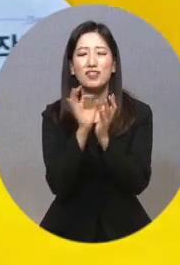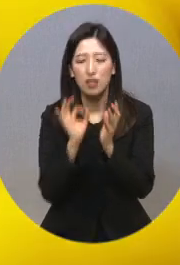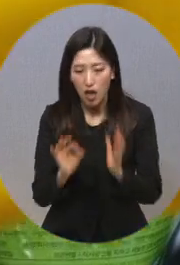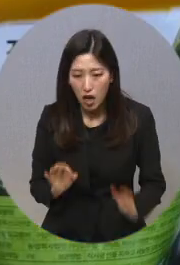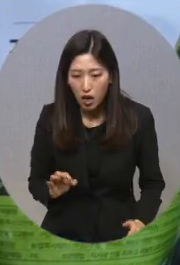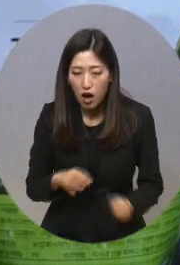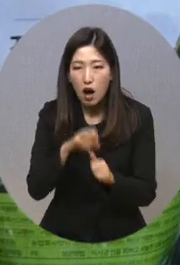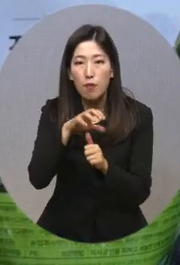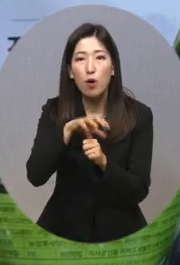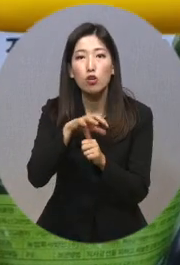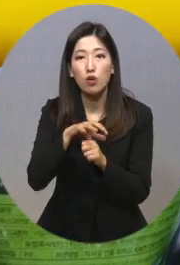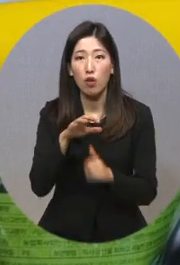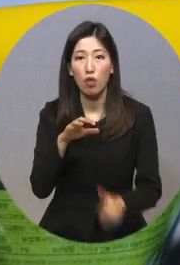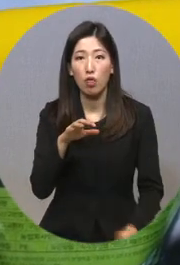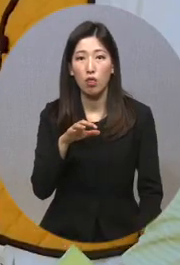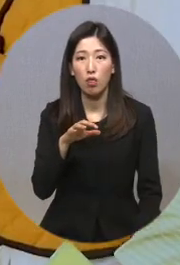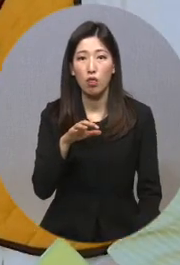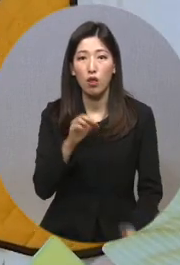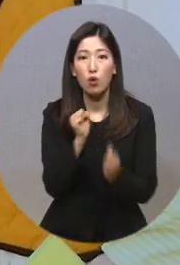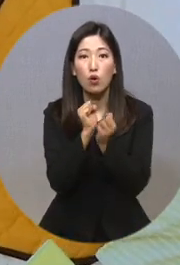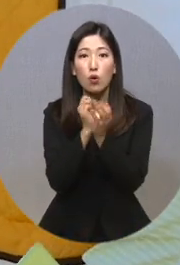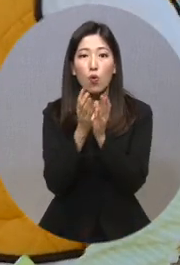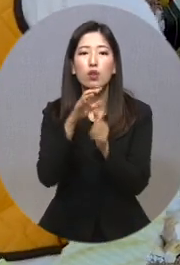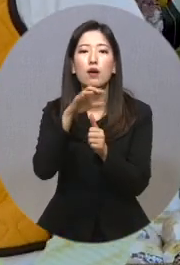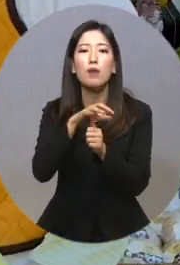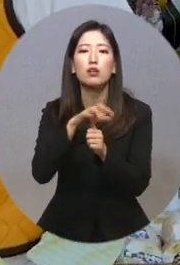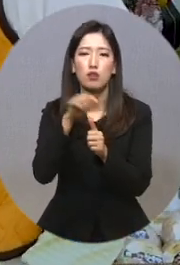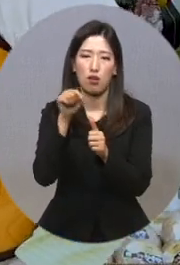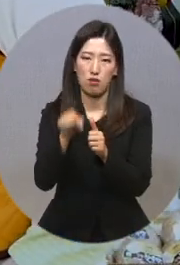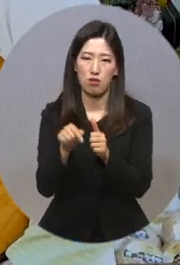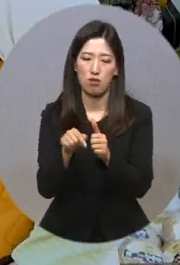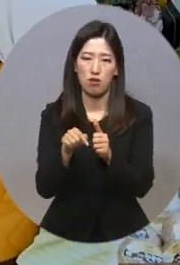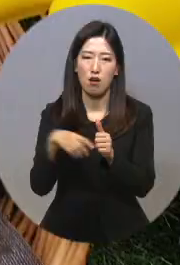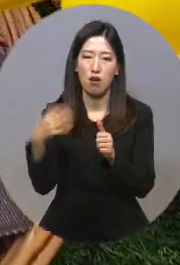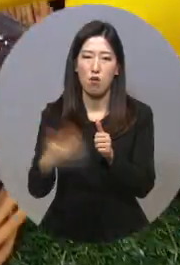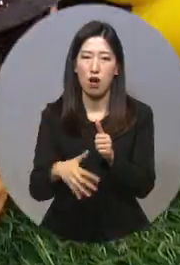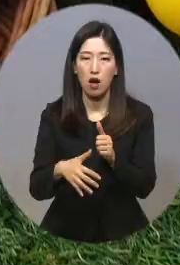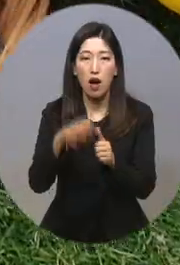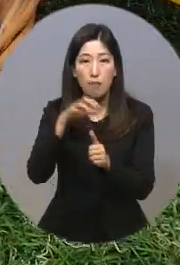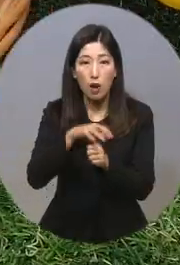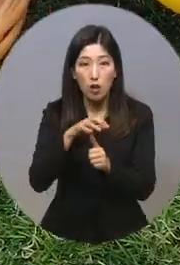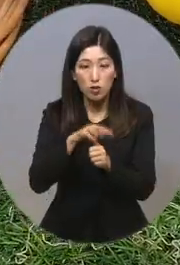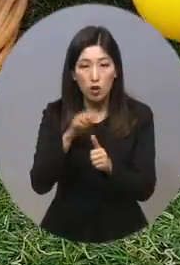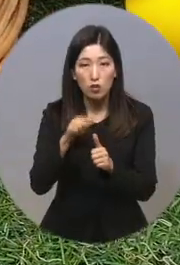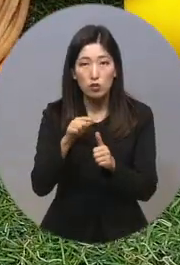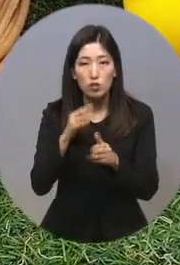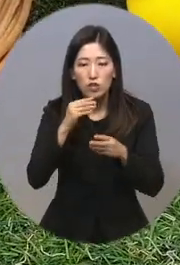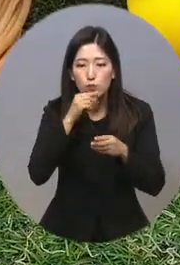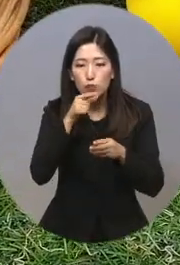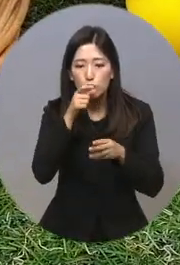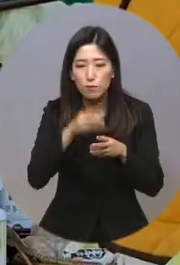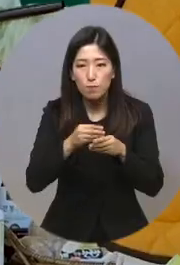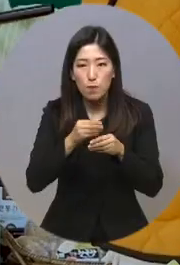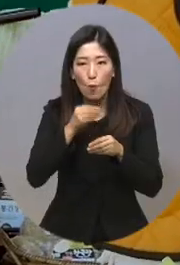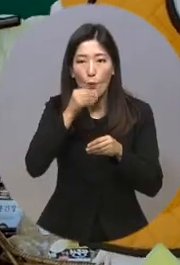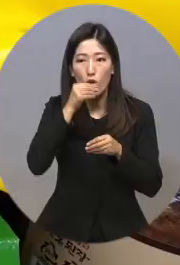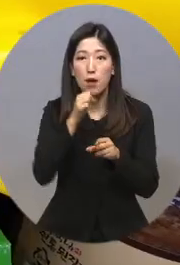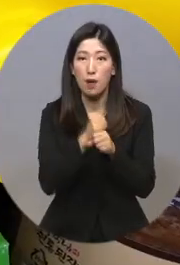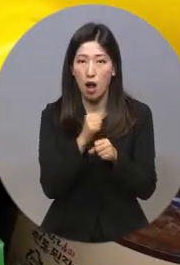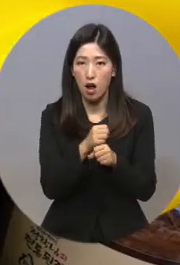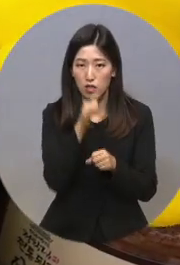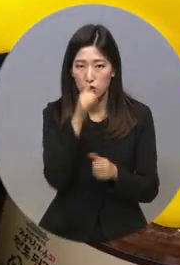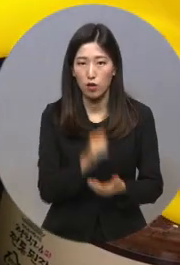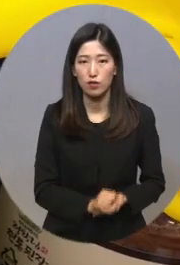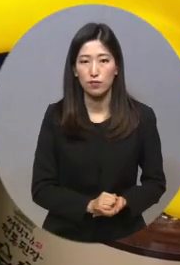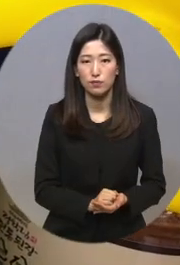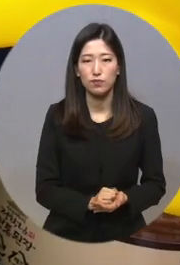이게 버섯이에요. 꽃송이를 닮은 버섯. 요 버섯의 변신은 무죄. 이렇게 환이라든지 즙도 있고요. 그 옆으로 가면